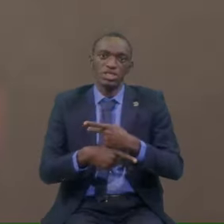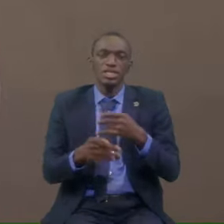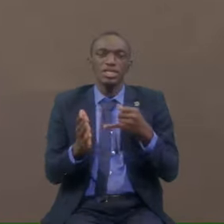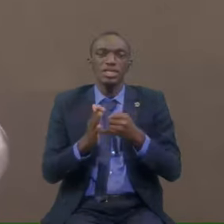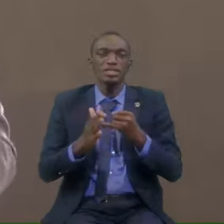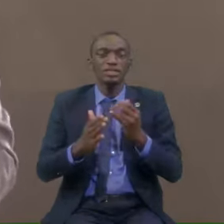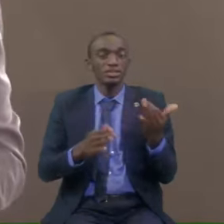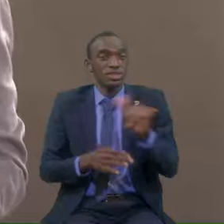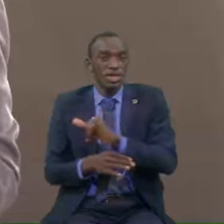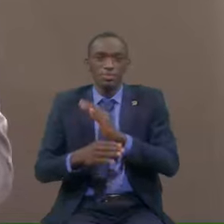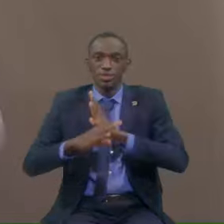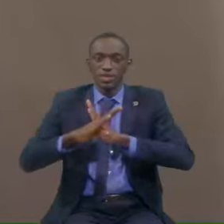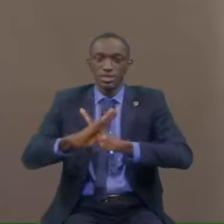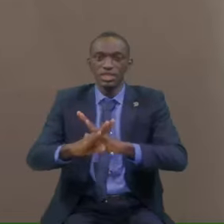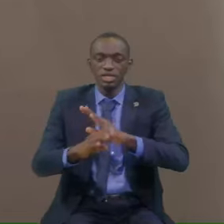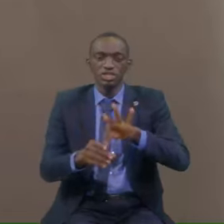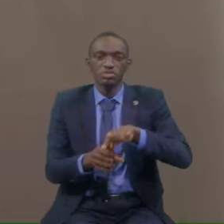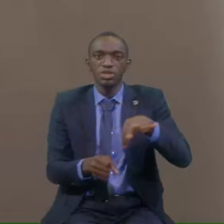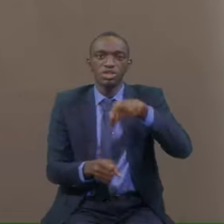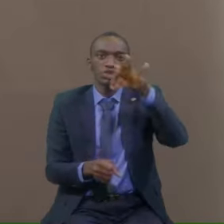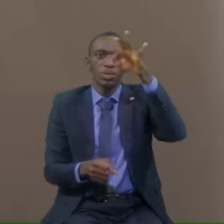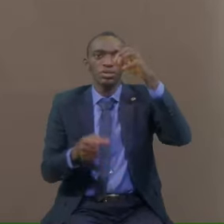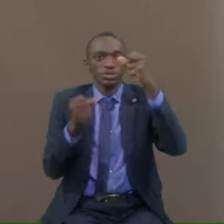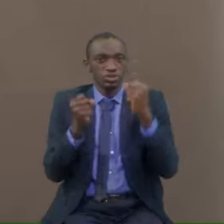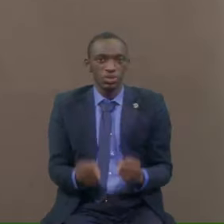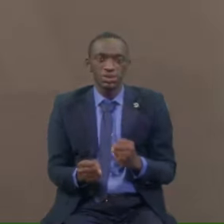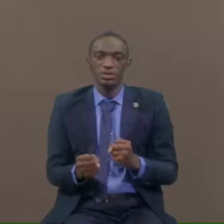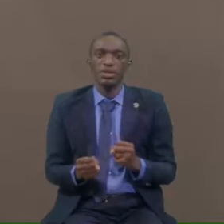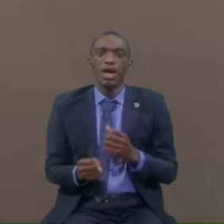Ça empêche la productivité, la force spirituelle.